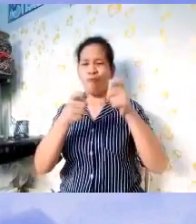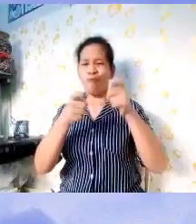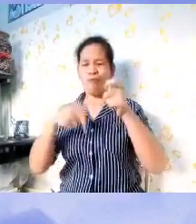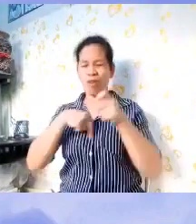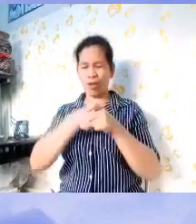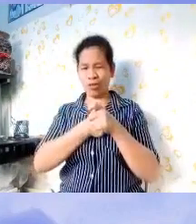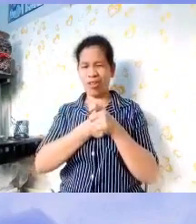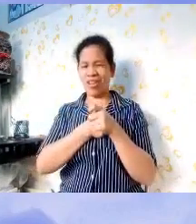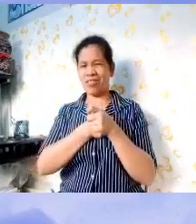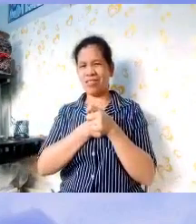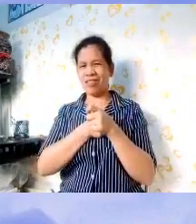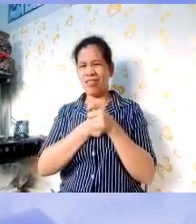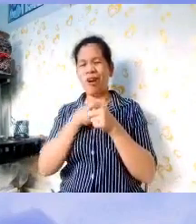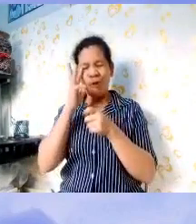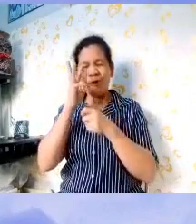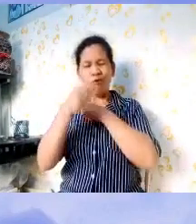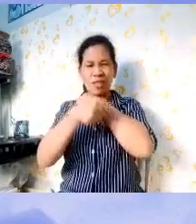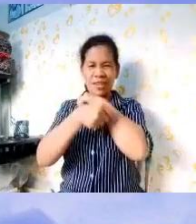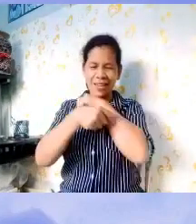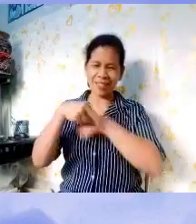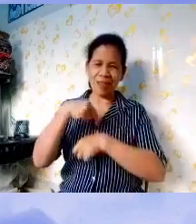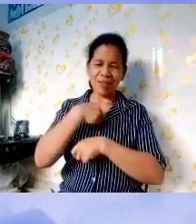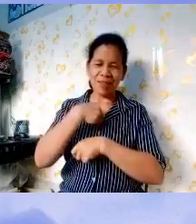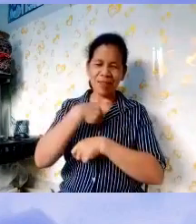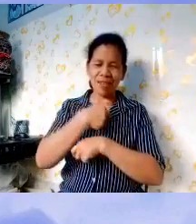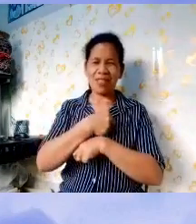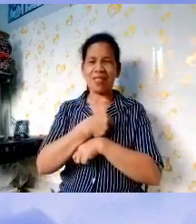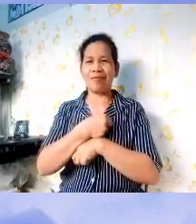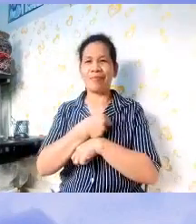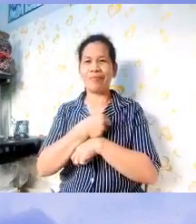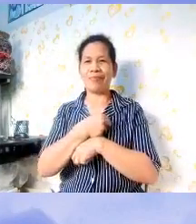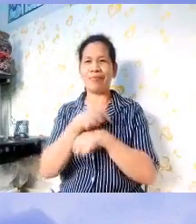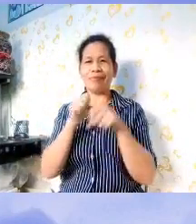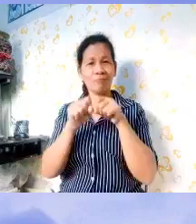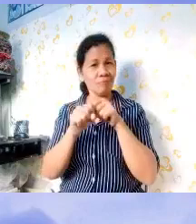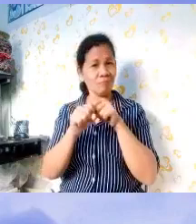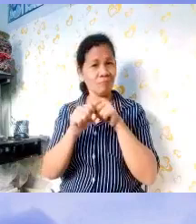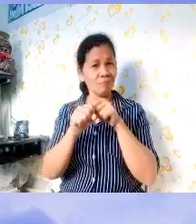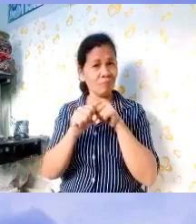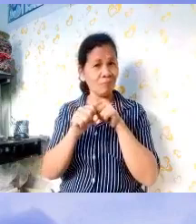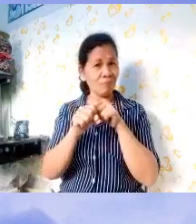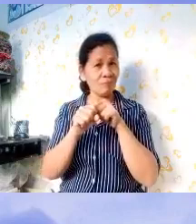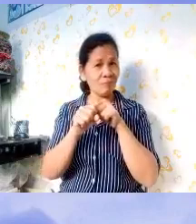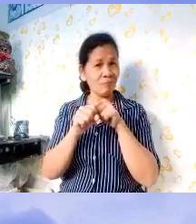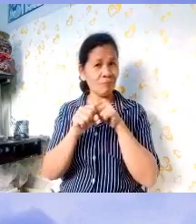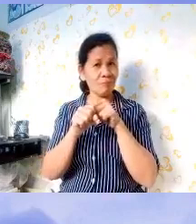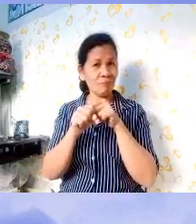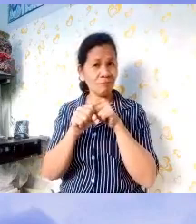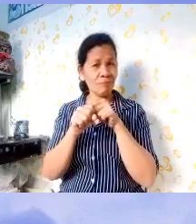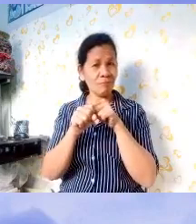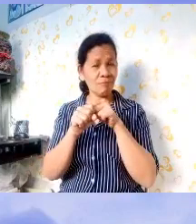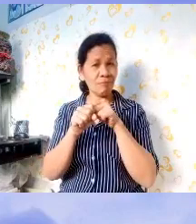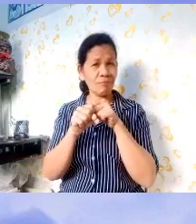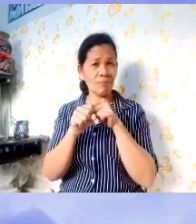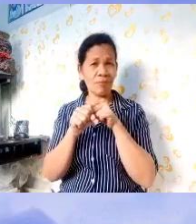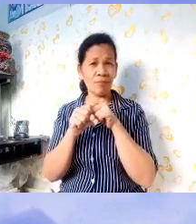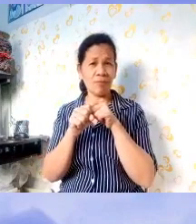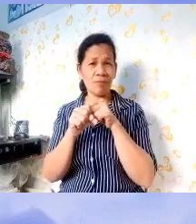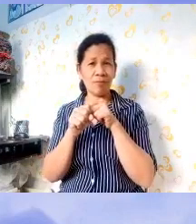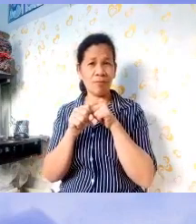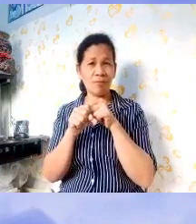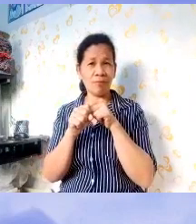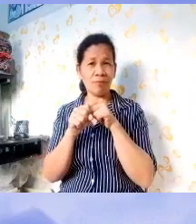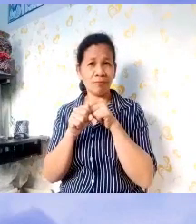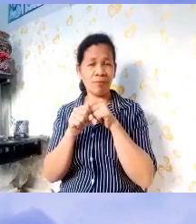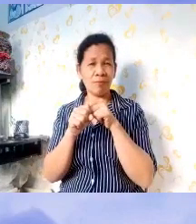nga, napakaganda na bagaman may back-up po ang kalaban, ang persa po